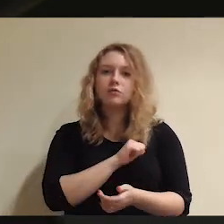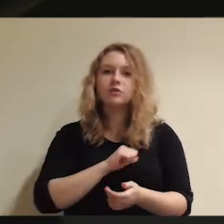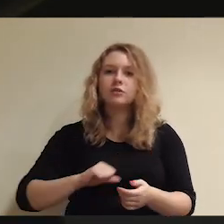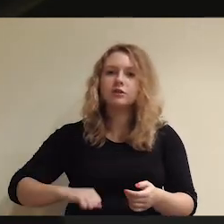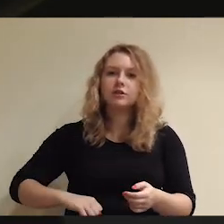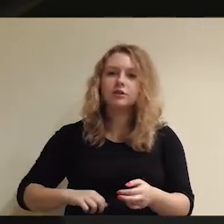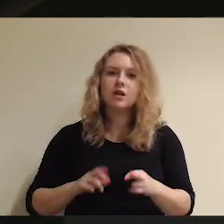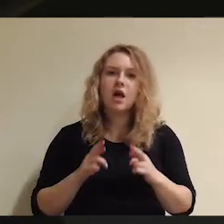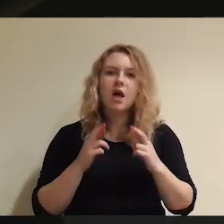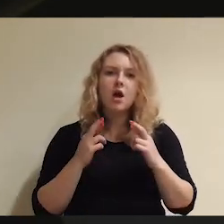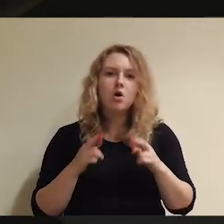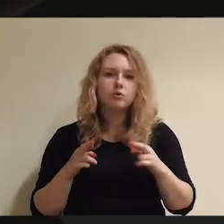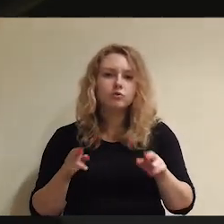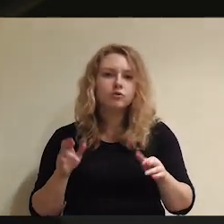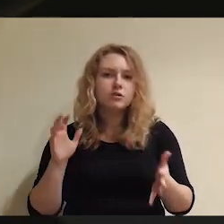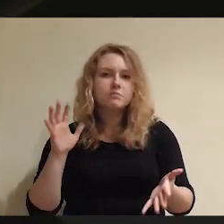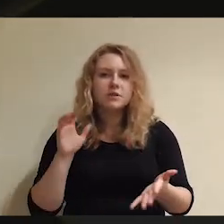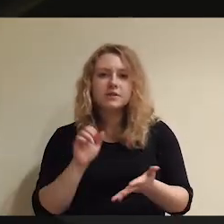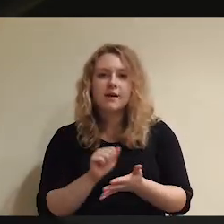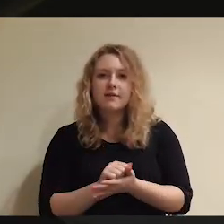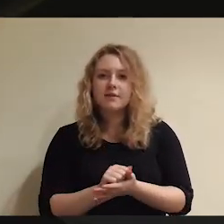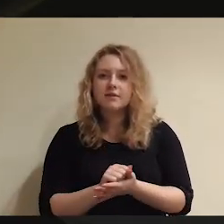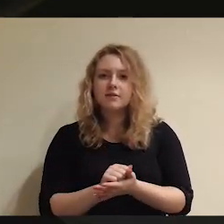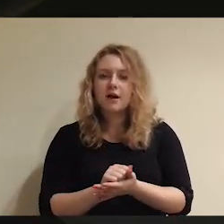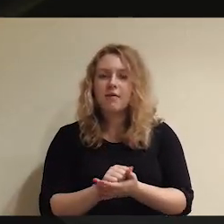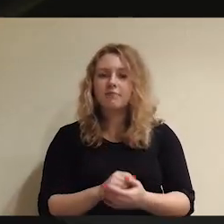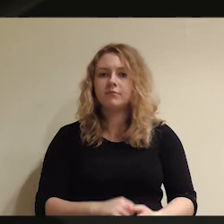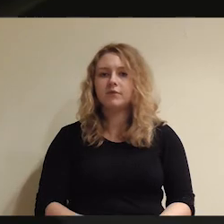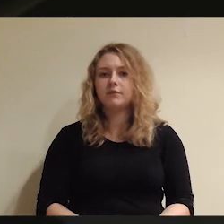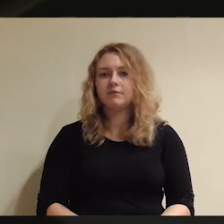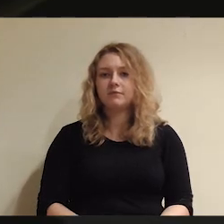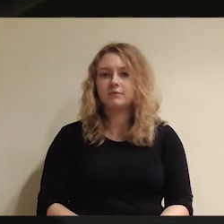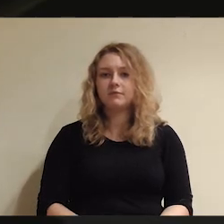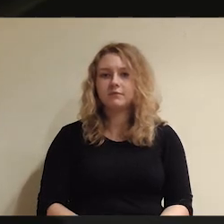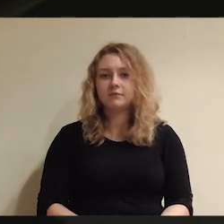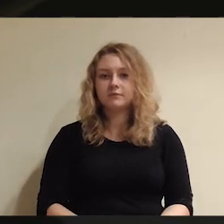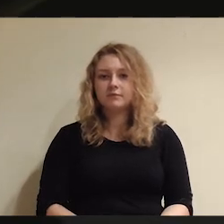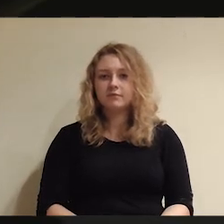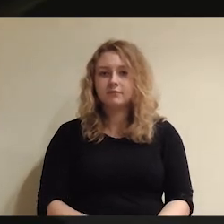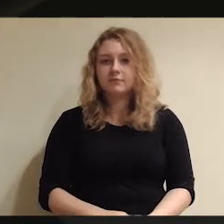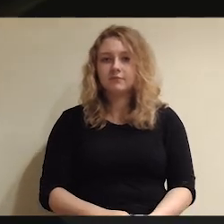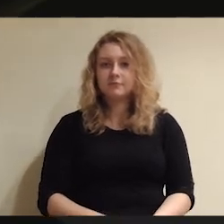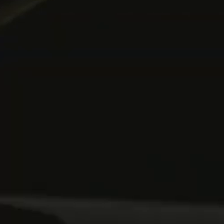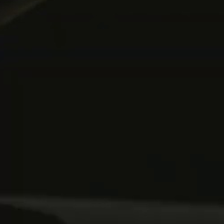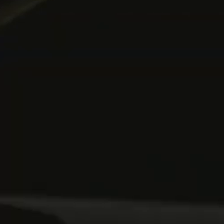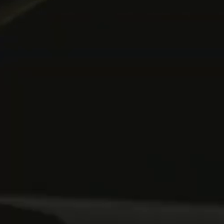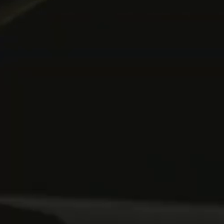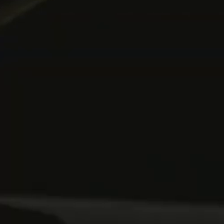na ludzi zajmujących się różnymi technicznymi kwestiami w tym dworze.